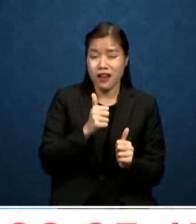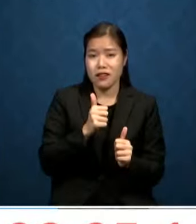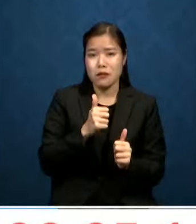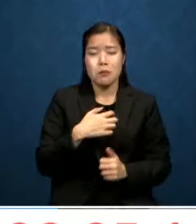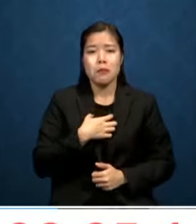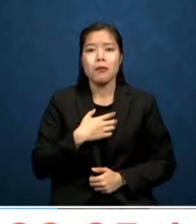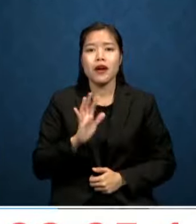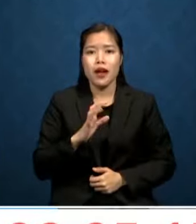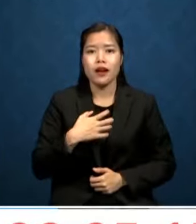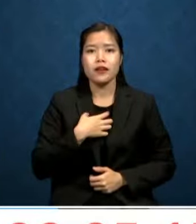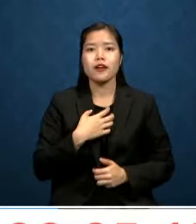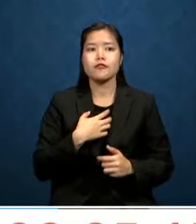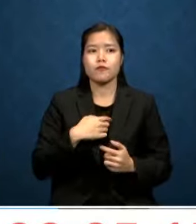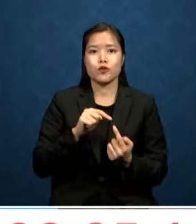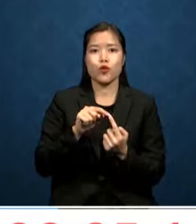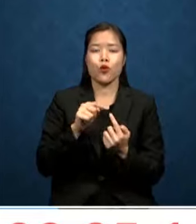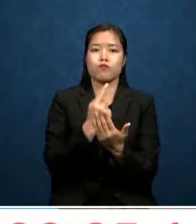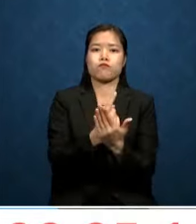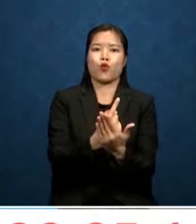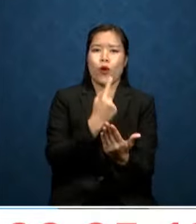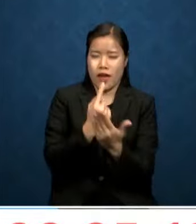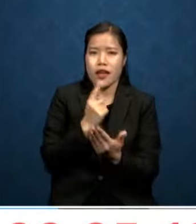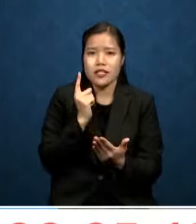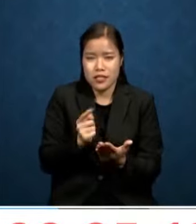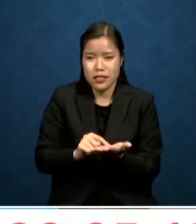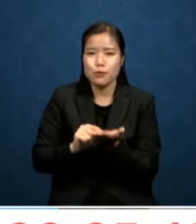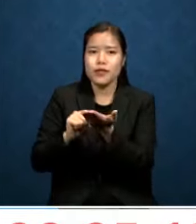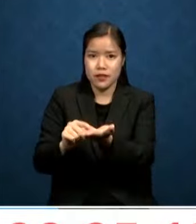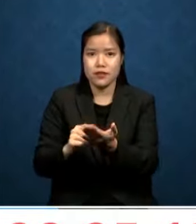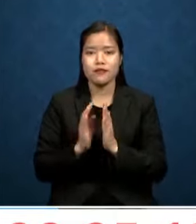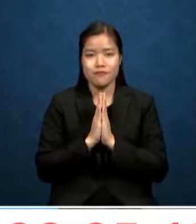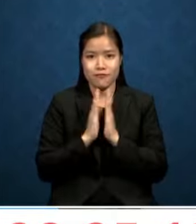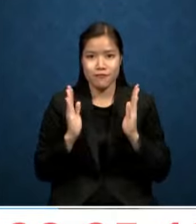ได้ทั้งหมดครับแต่เราต้องการความเป็นตัวแทนจริงๆครับขอบคุณครับ ครับ